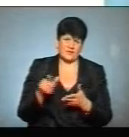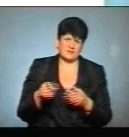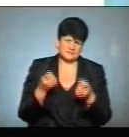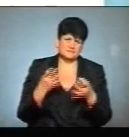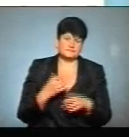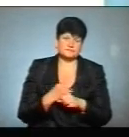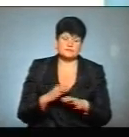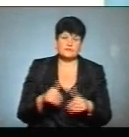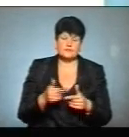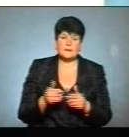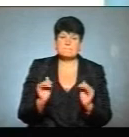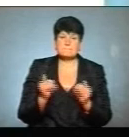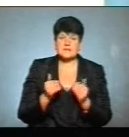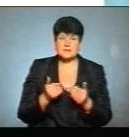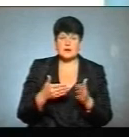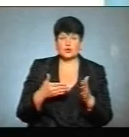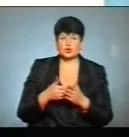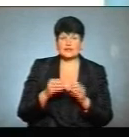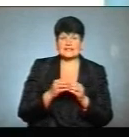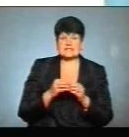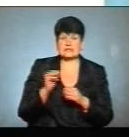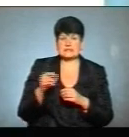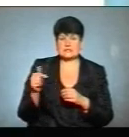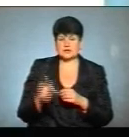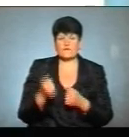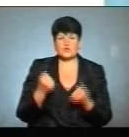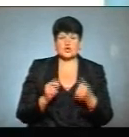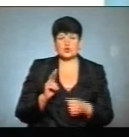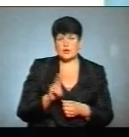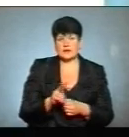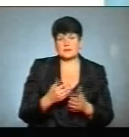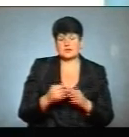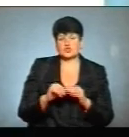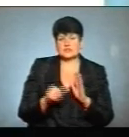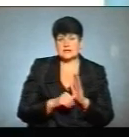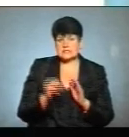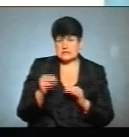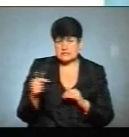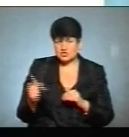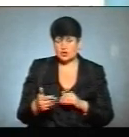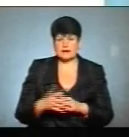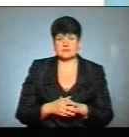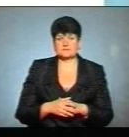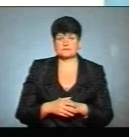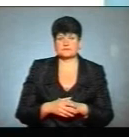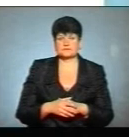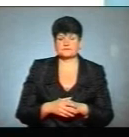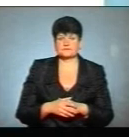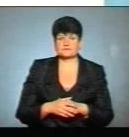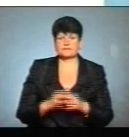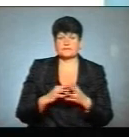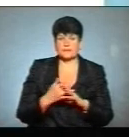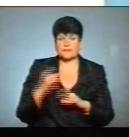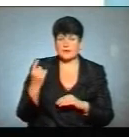роботодавці пропонують від мінімальної до 10 тисяч гривень. Там водій тролейбуса десь біля 16 тисяч гривень.